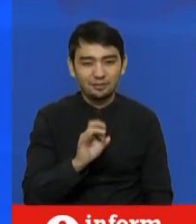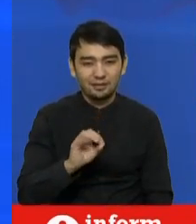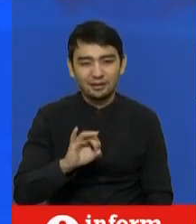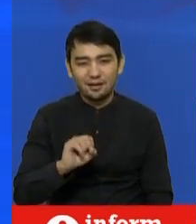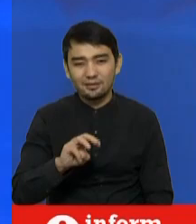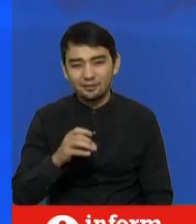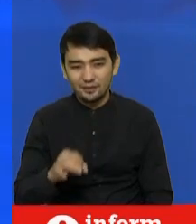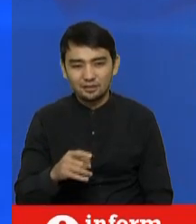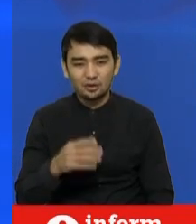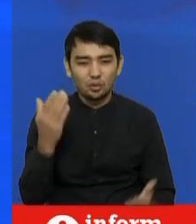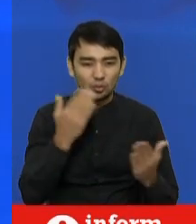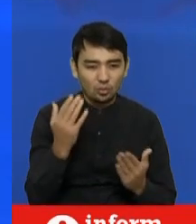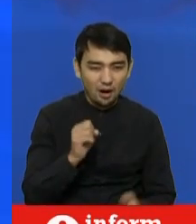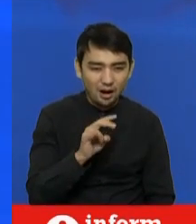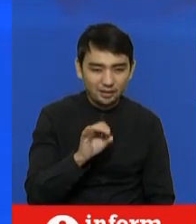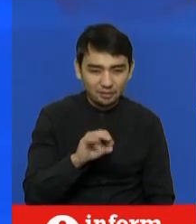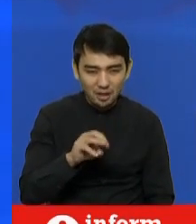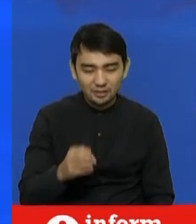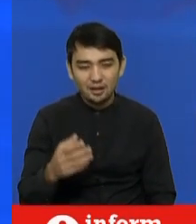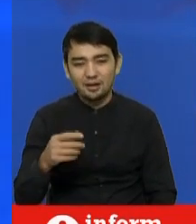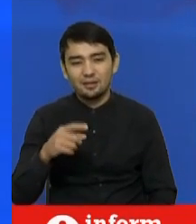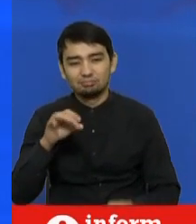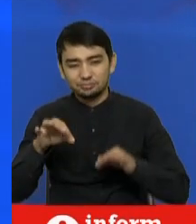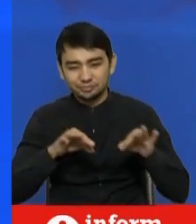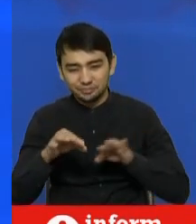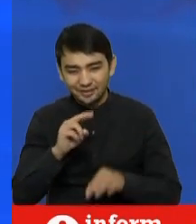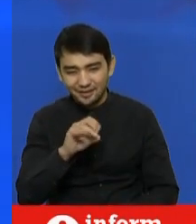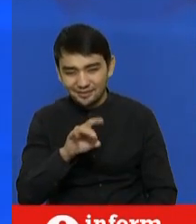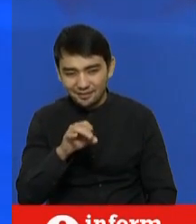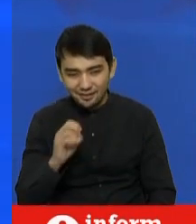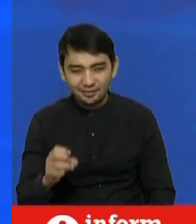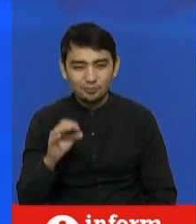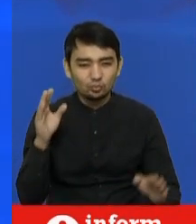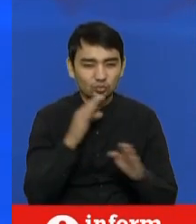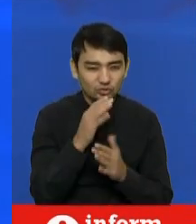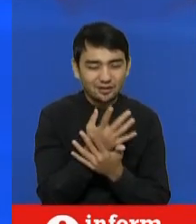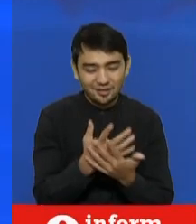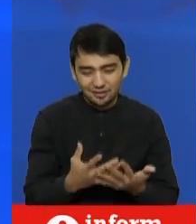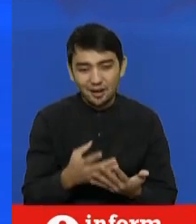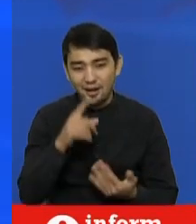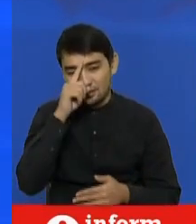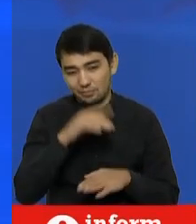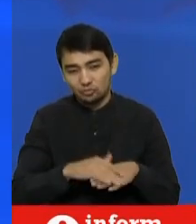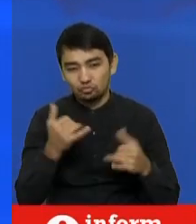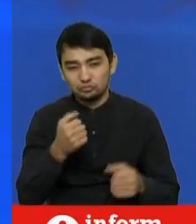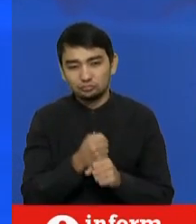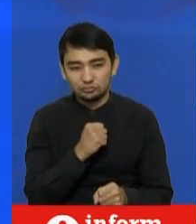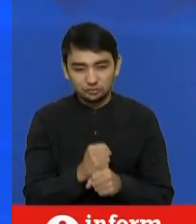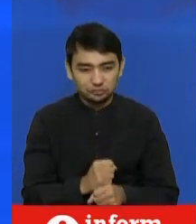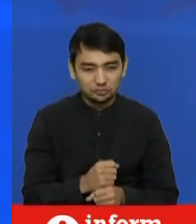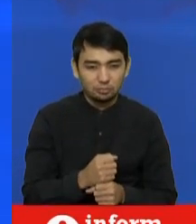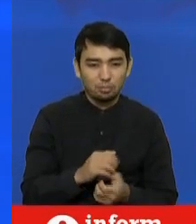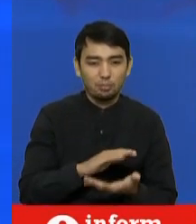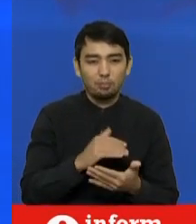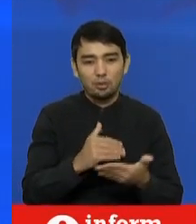и анимация, дизайн и мода, IT и гейм-девелопмент, а также народные промыслы и музыка. Сегодня акиматом разрабатываются партнерские предложения